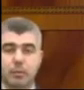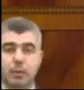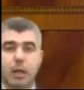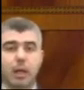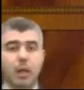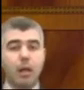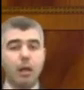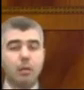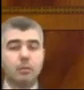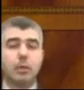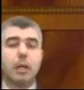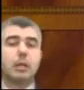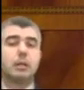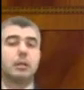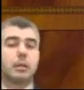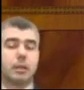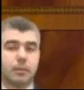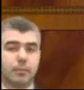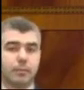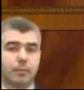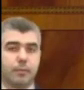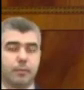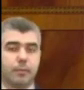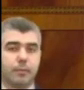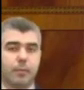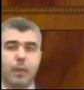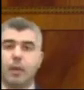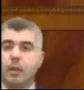قادته، المغرب يؤكد على